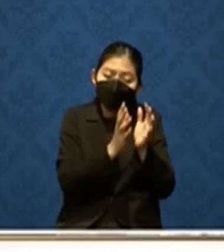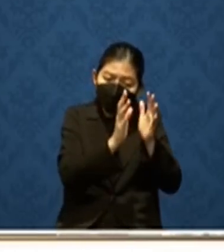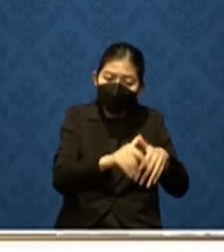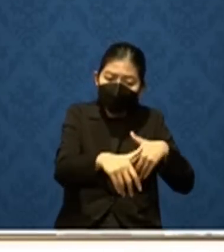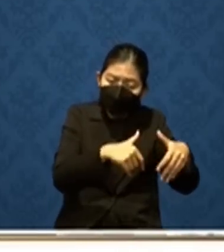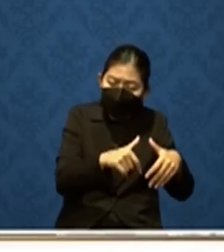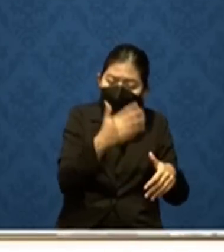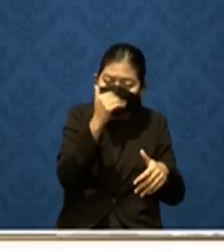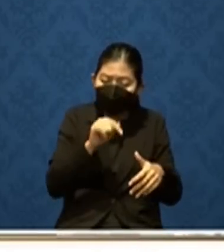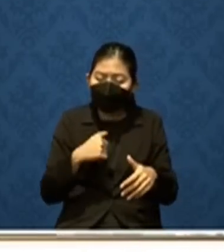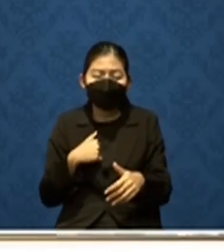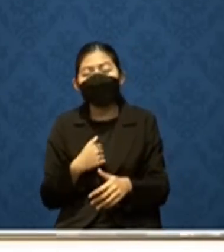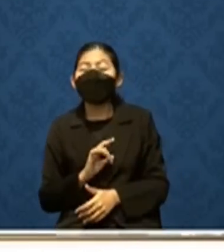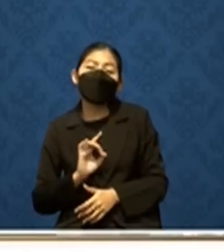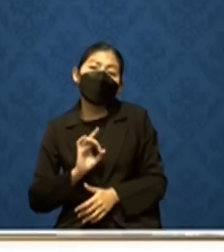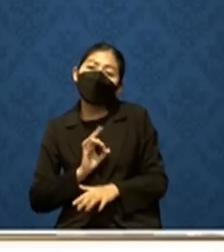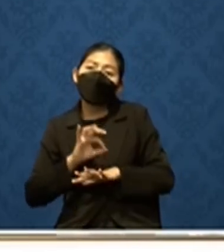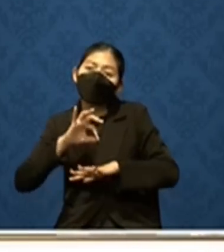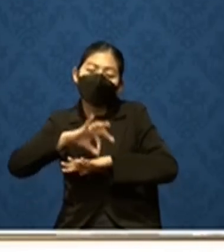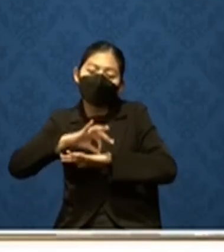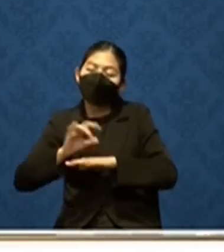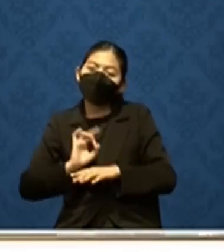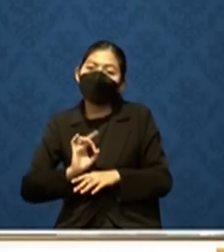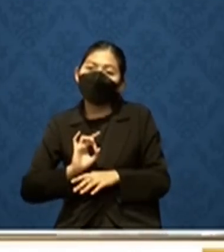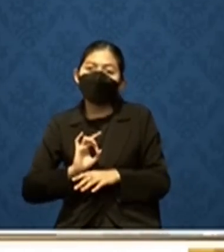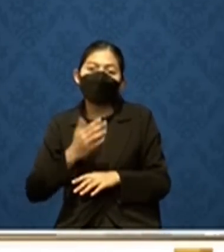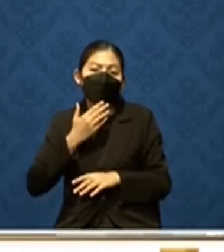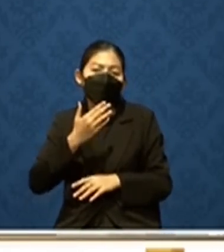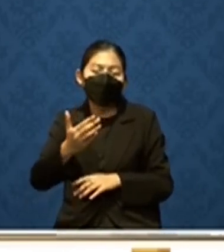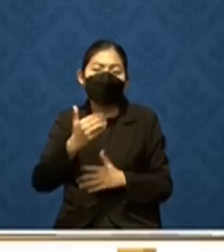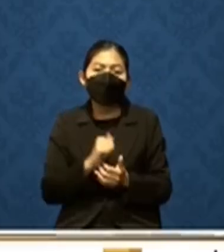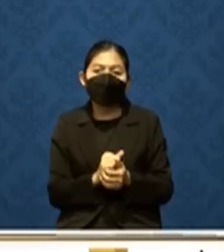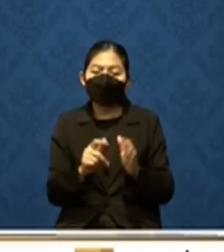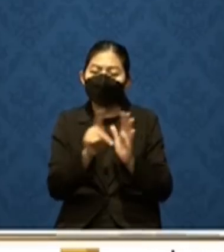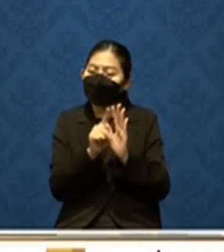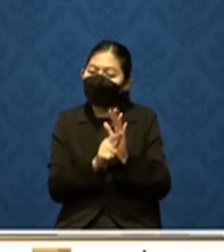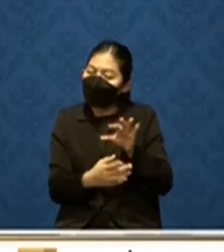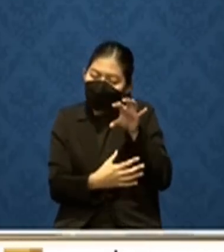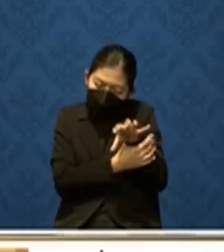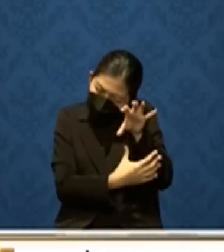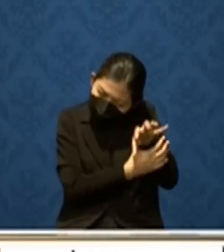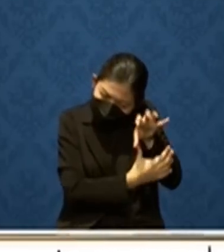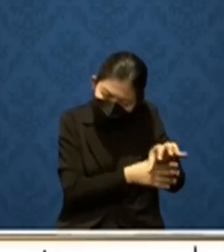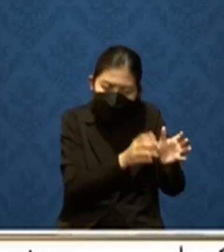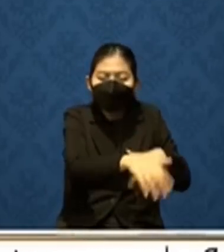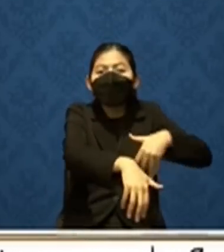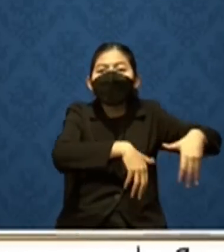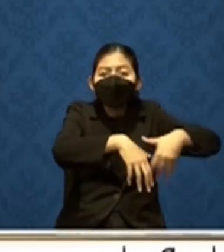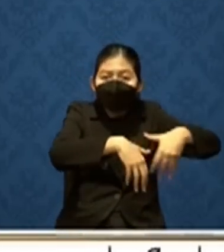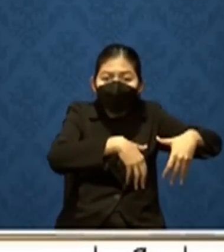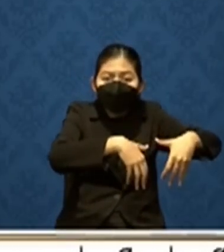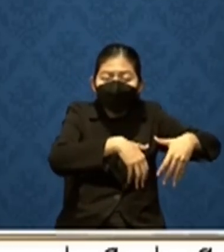อยู่รอดของตัวเองเท่านั้นเองบังคับใช้กฎหมายอย่างล้นเกินครับจนบางครั้ง